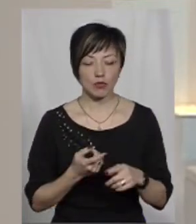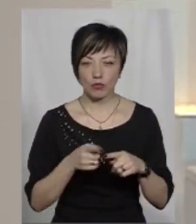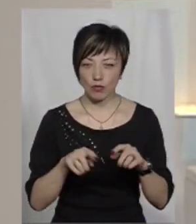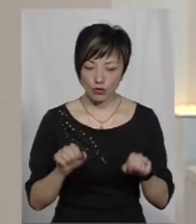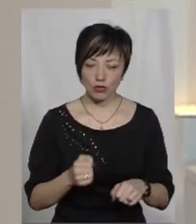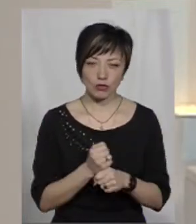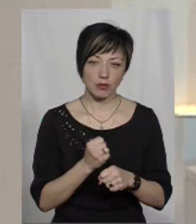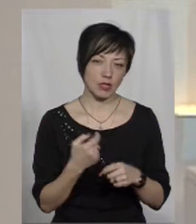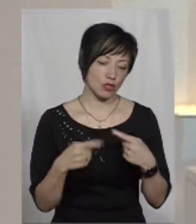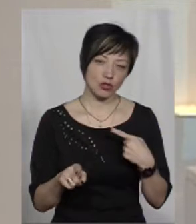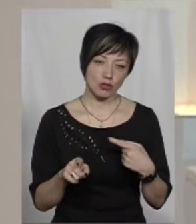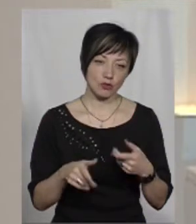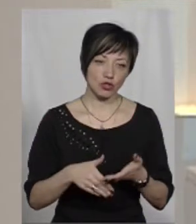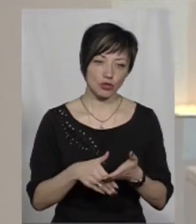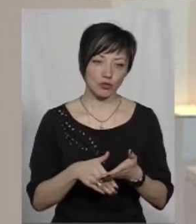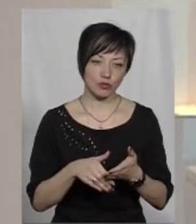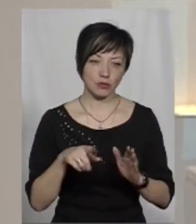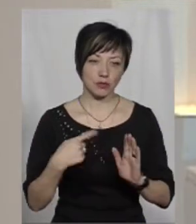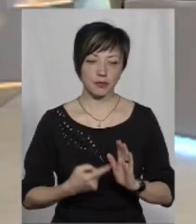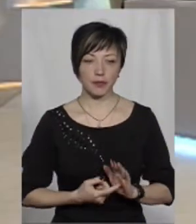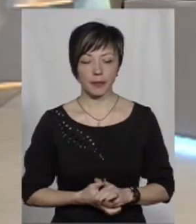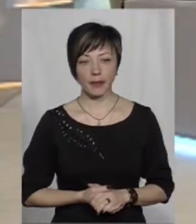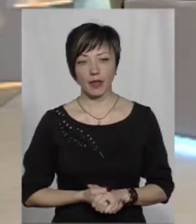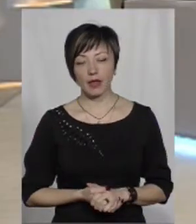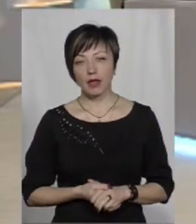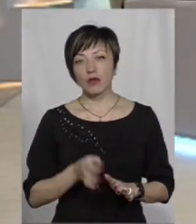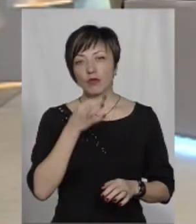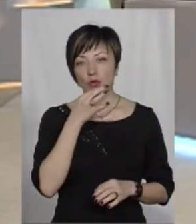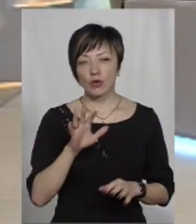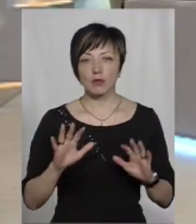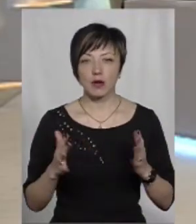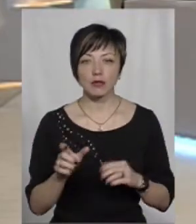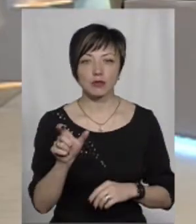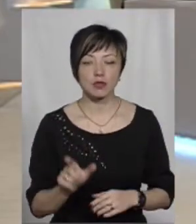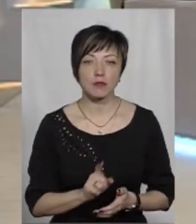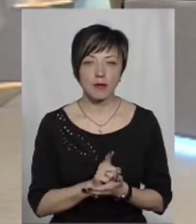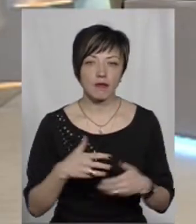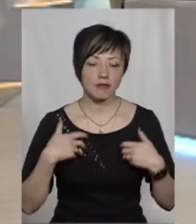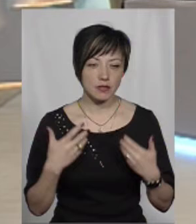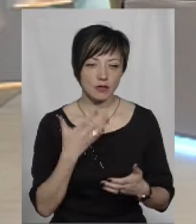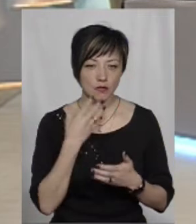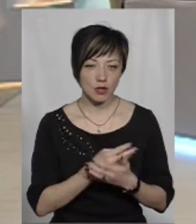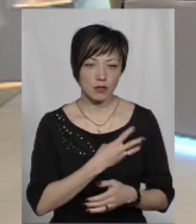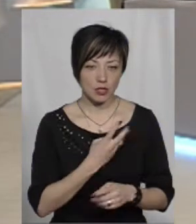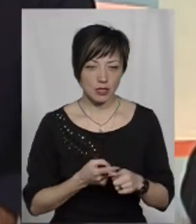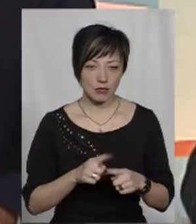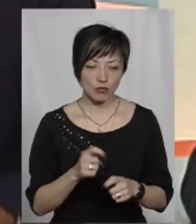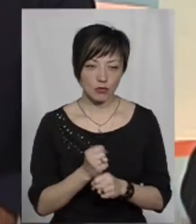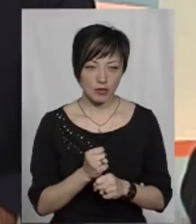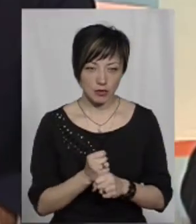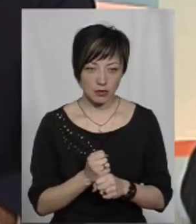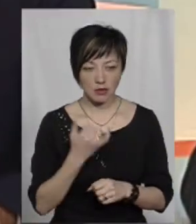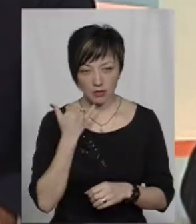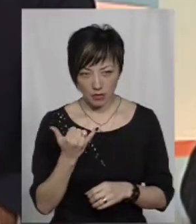це можна зробити якимсь іншим чином? В будь-якому разі споживач має висловити своє бажання це зробити. А